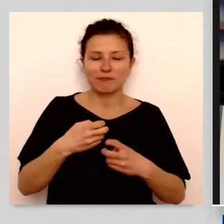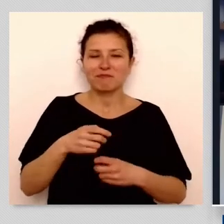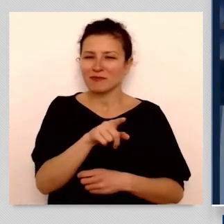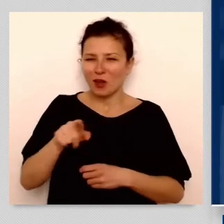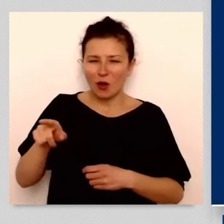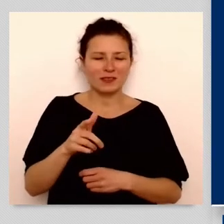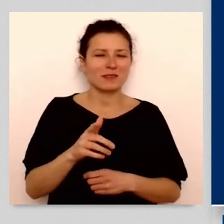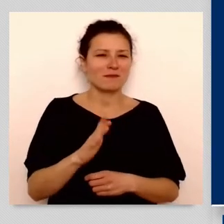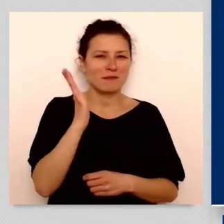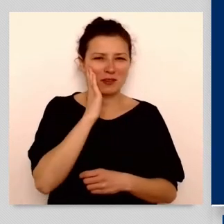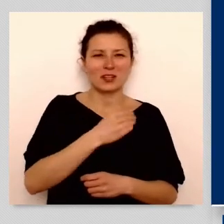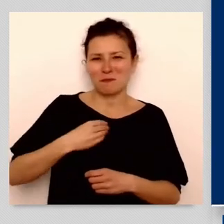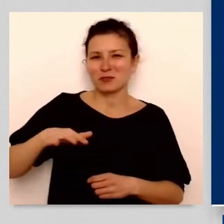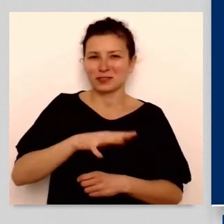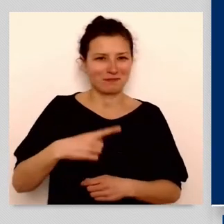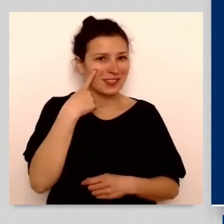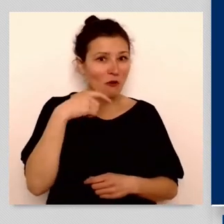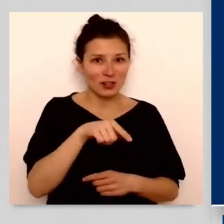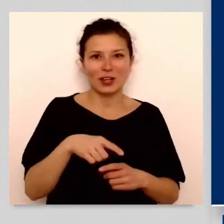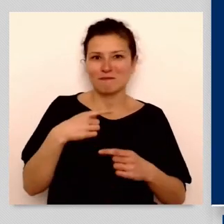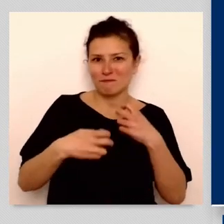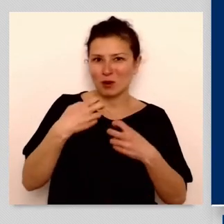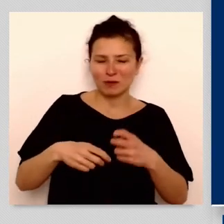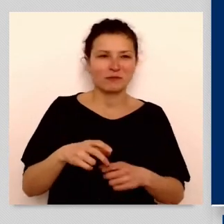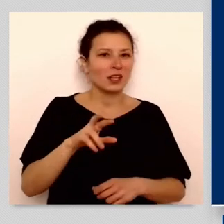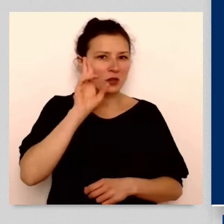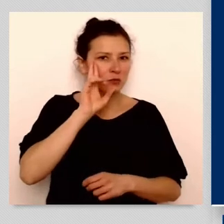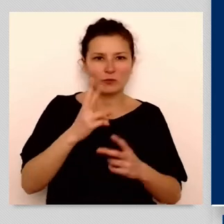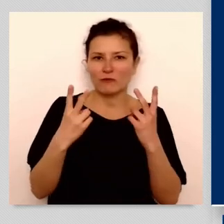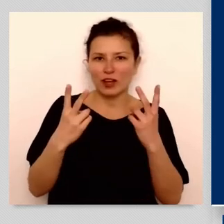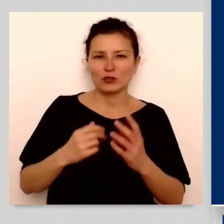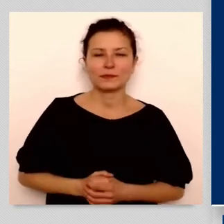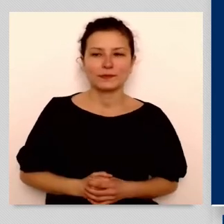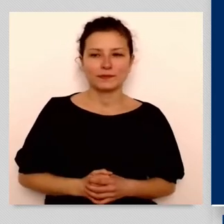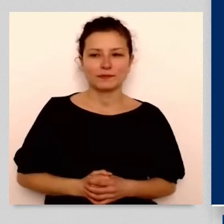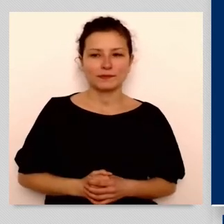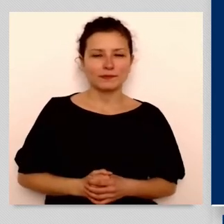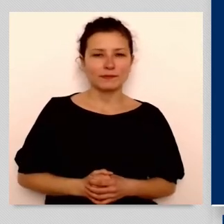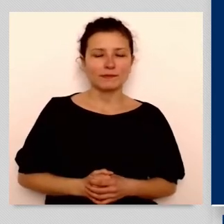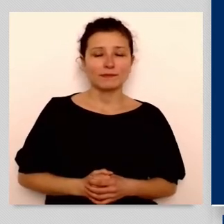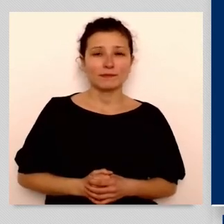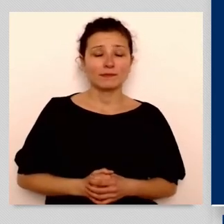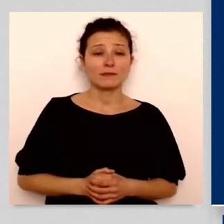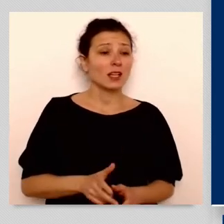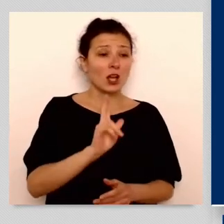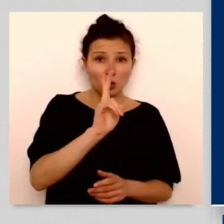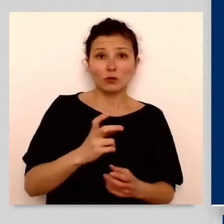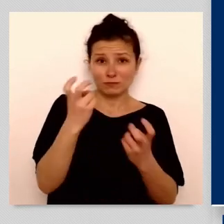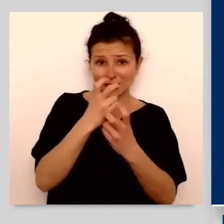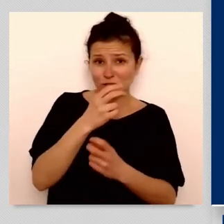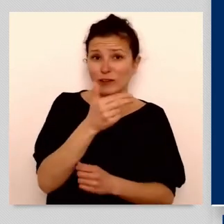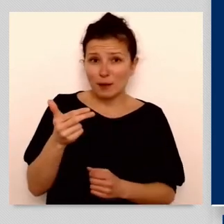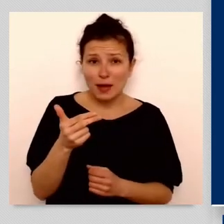dostrzegają i rozumieją jego wagę. No więc ci wszyscy, którzy tym się interesują, na pewno